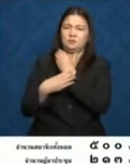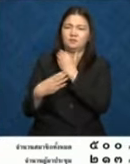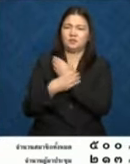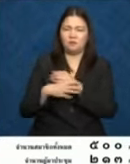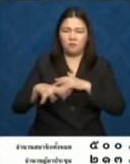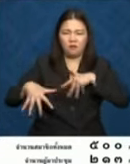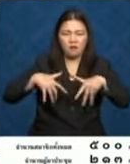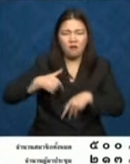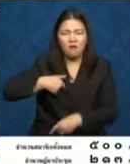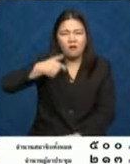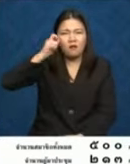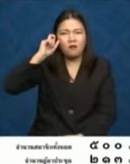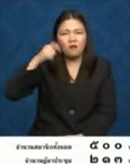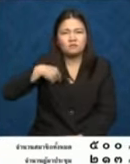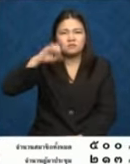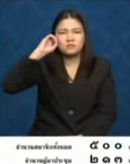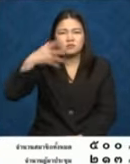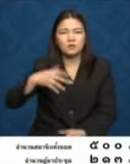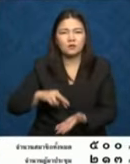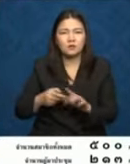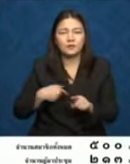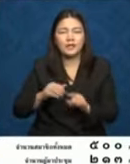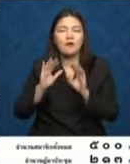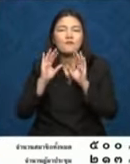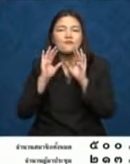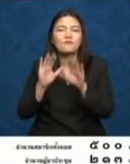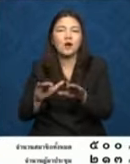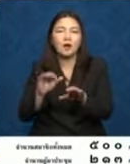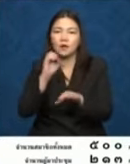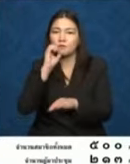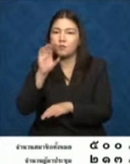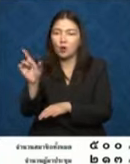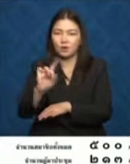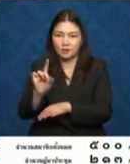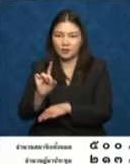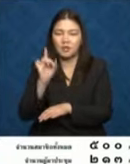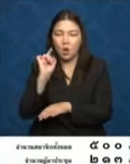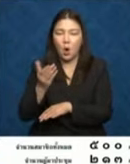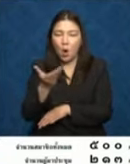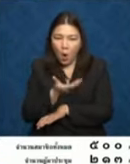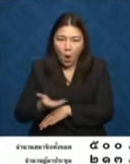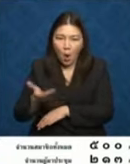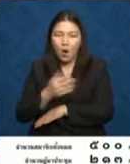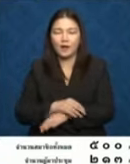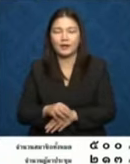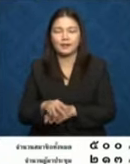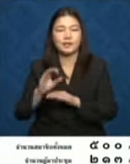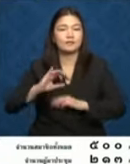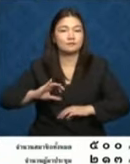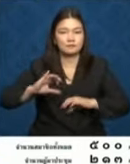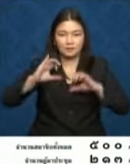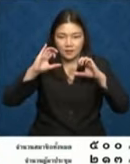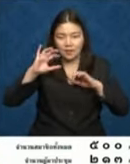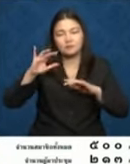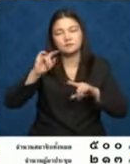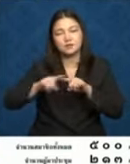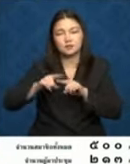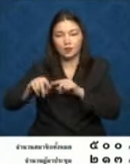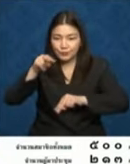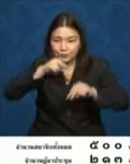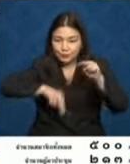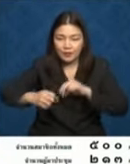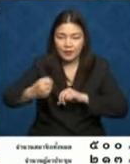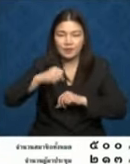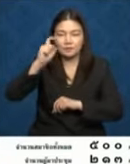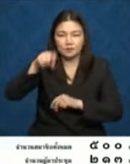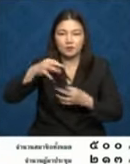ยมานะครับก็ถ้าจะให้หายสงสัยท่านก็ทำให้นักท่องเที่ยวสบายใจมีการเข้มงวดต่อเนื่องนะครับก็ฝากไปยัง